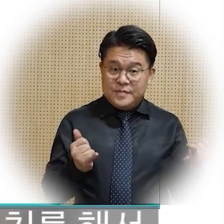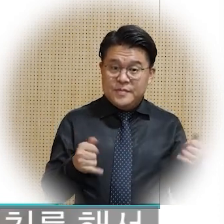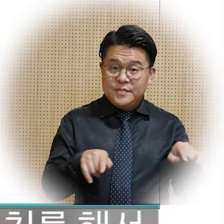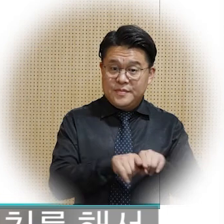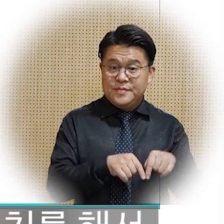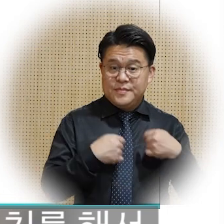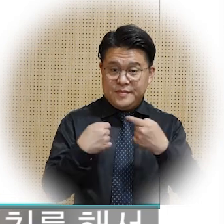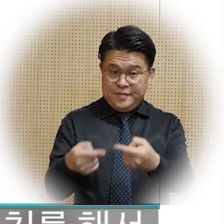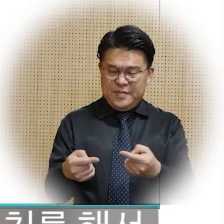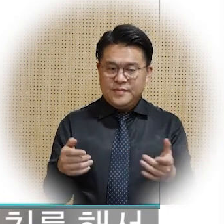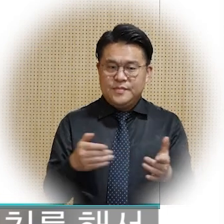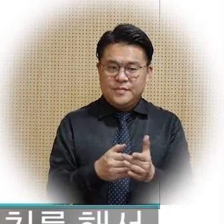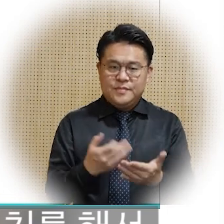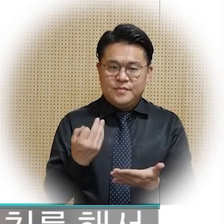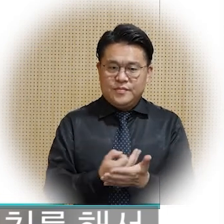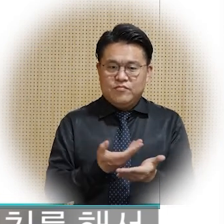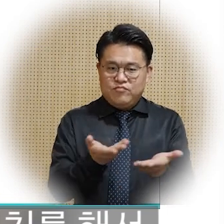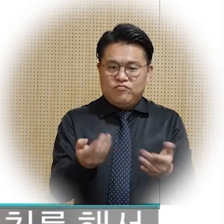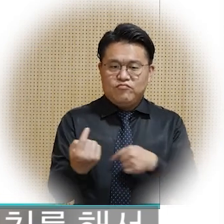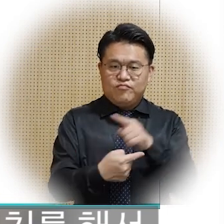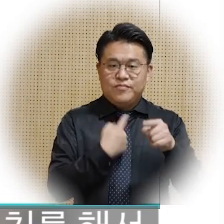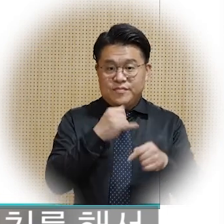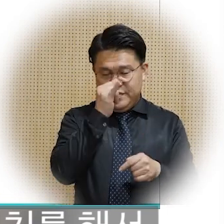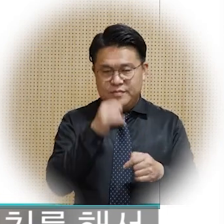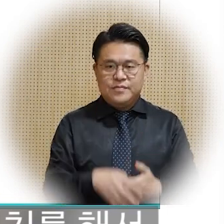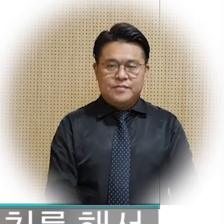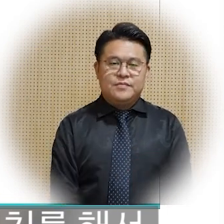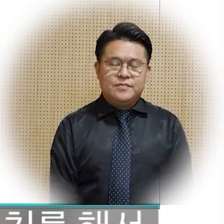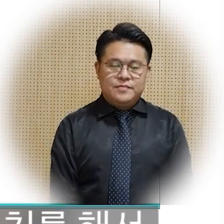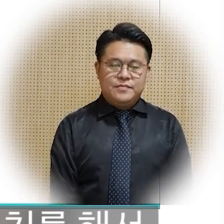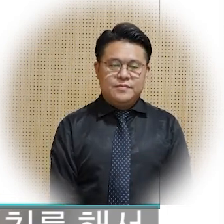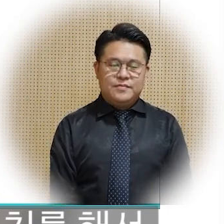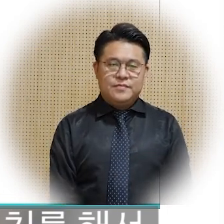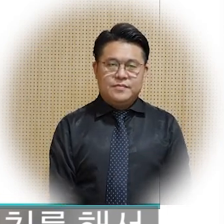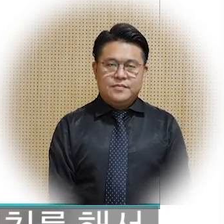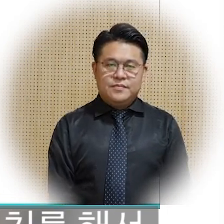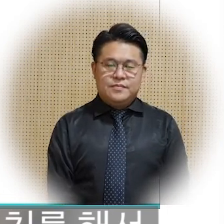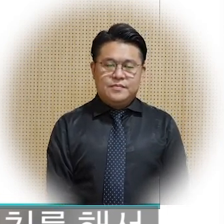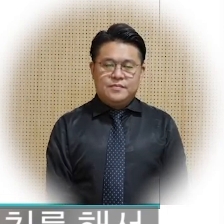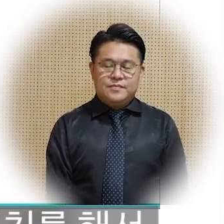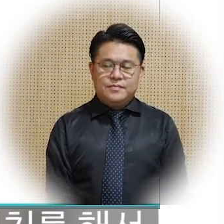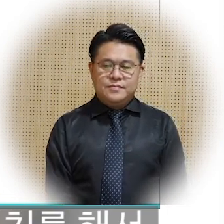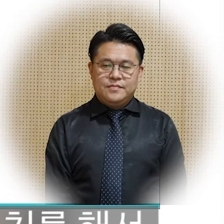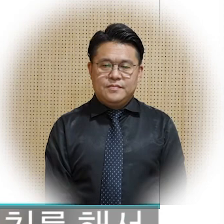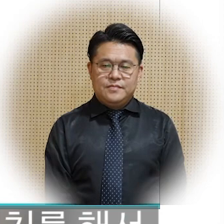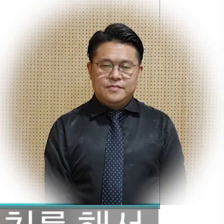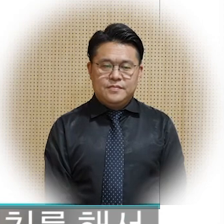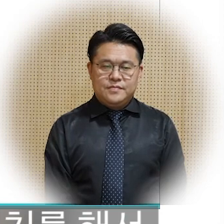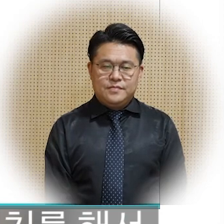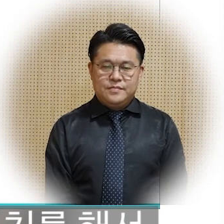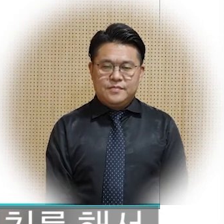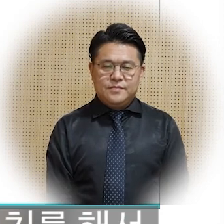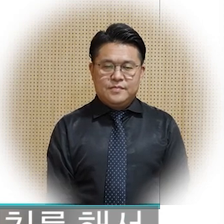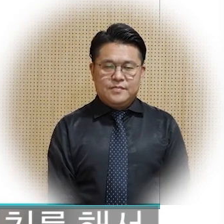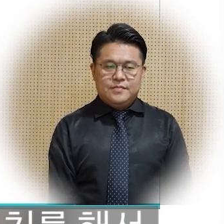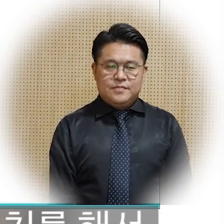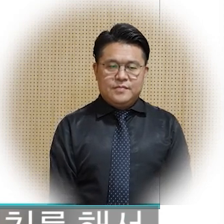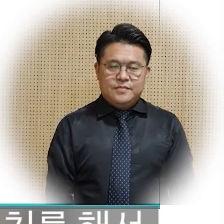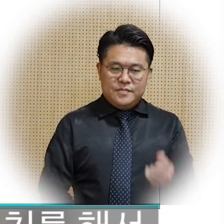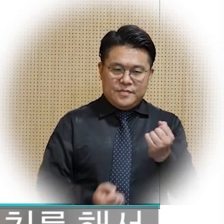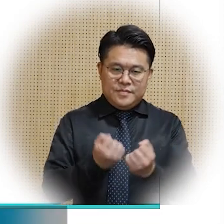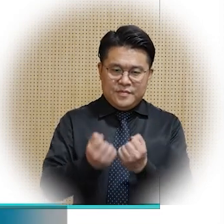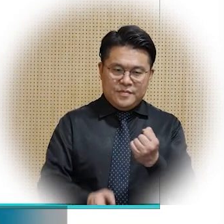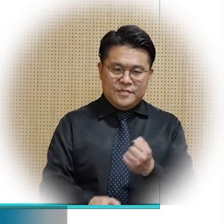그 사업에 이제 우리가 발달장애인 분들을 현장에 이제 같이 배치를 해서 급여를 주면서 이제 운영을 했던